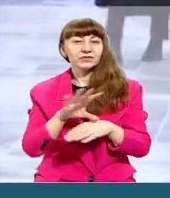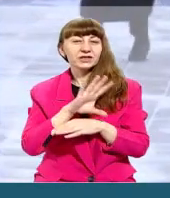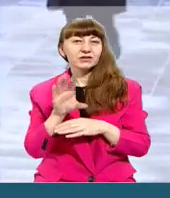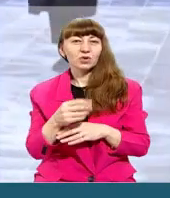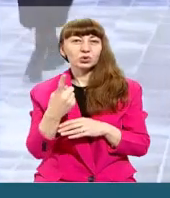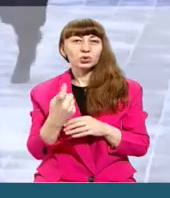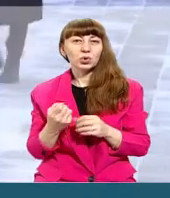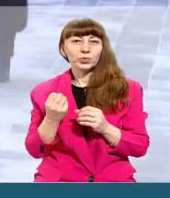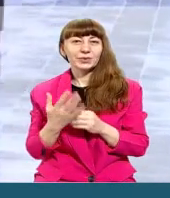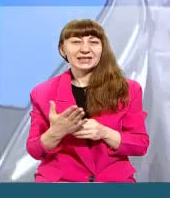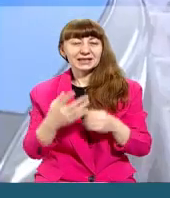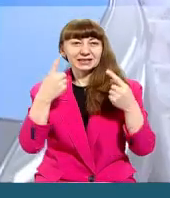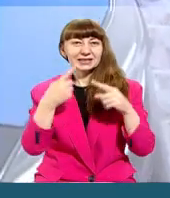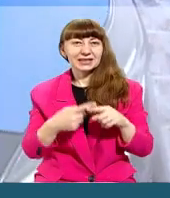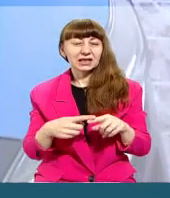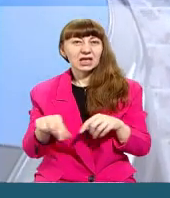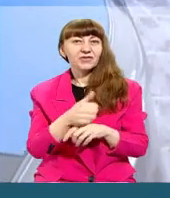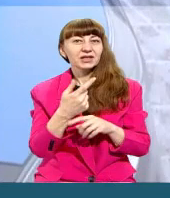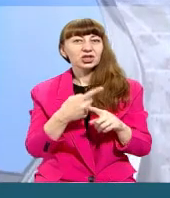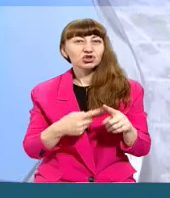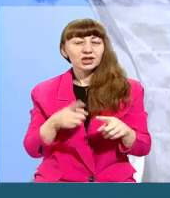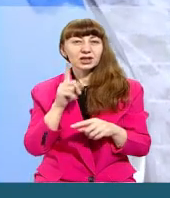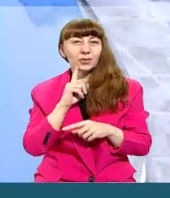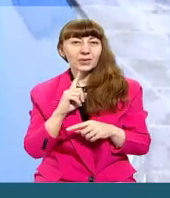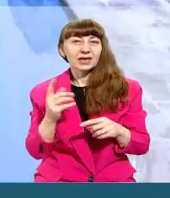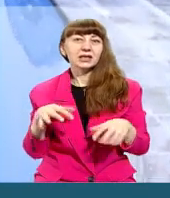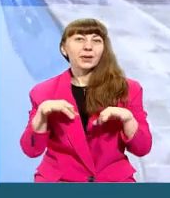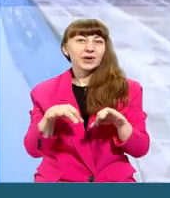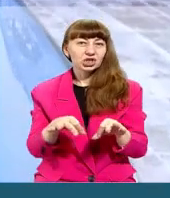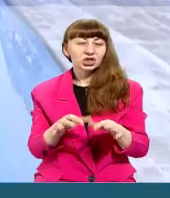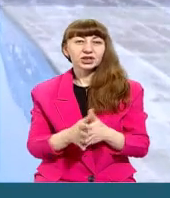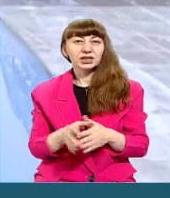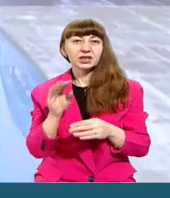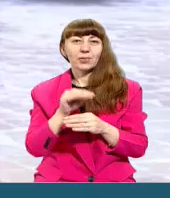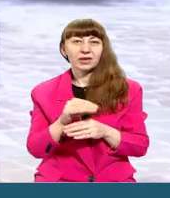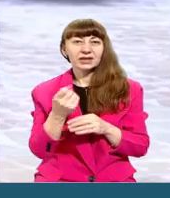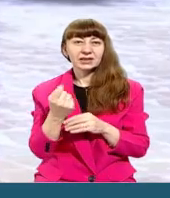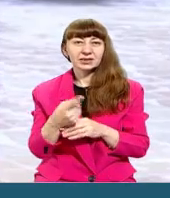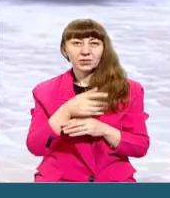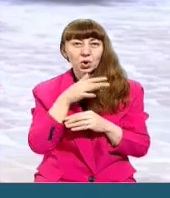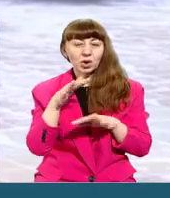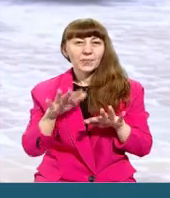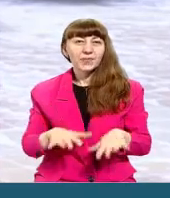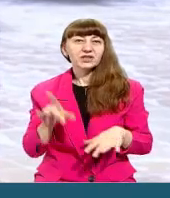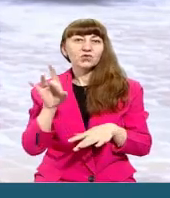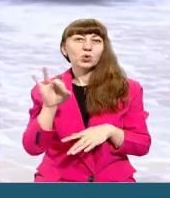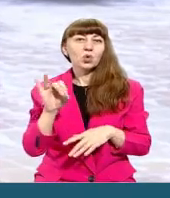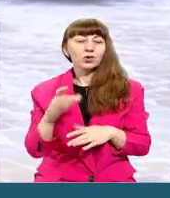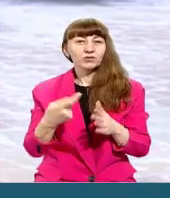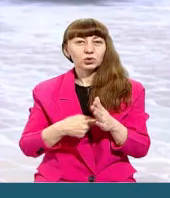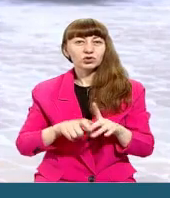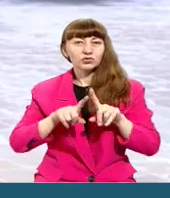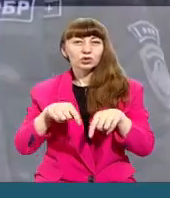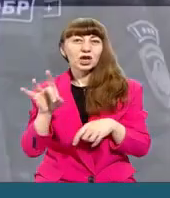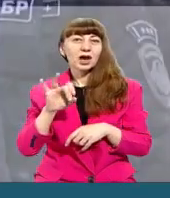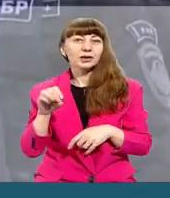Всего 115 единиц. Основная часть – это комфортные легковые. Дополняют их 11 многоместных фургонов. Ключи вручает